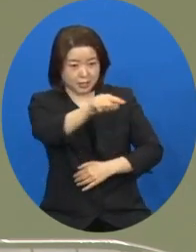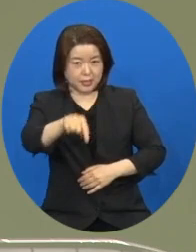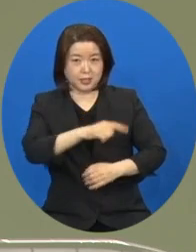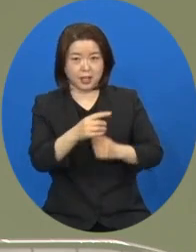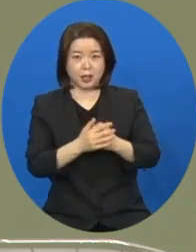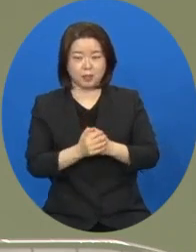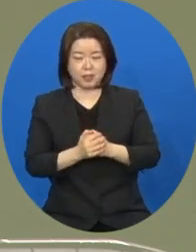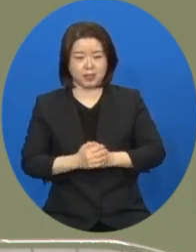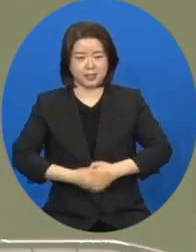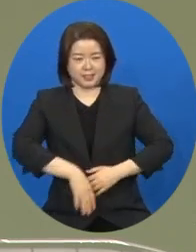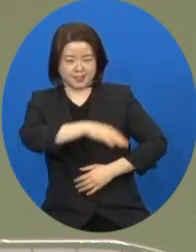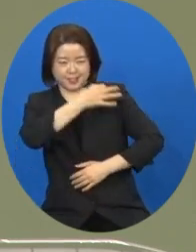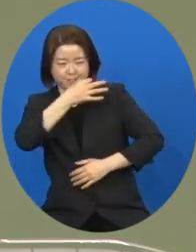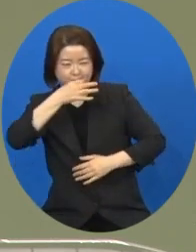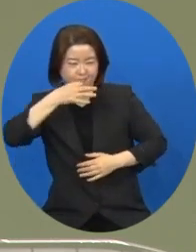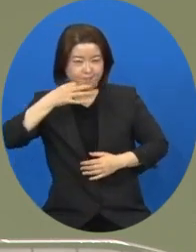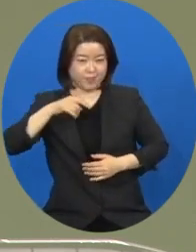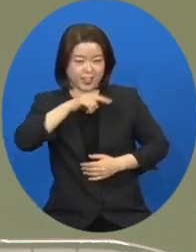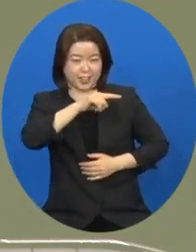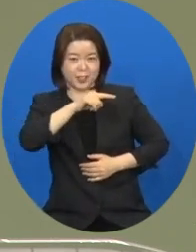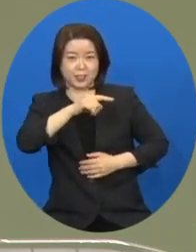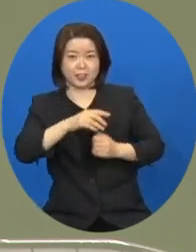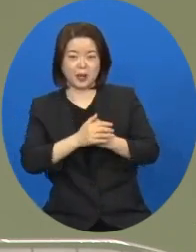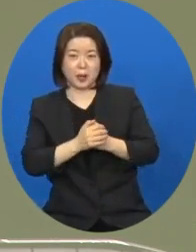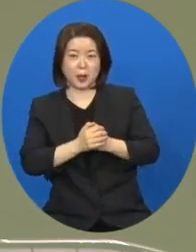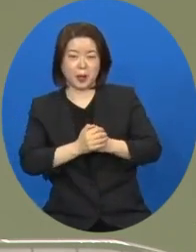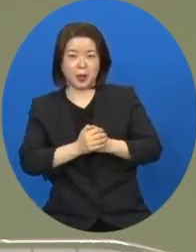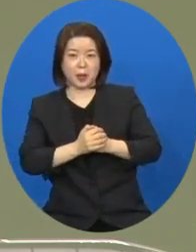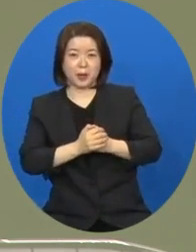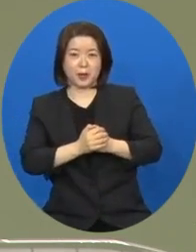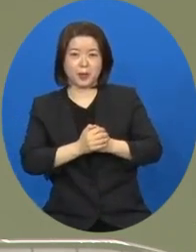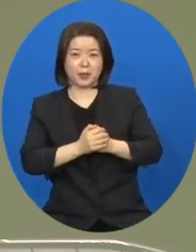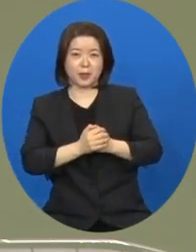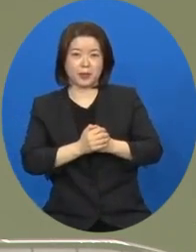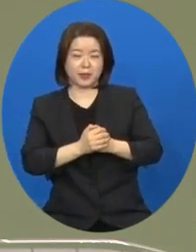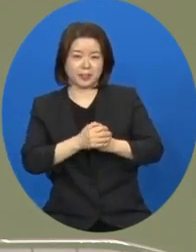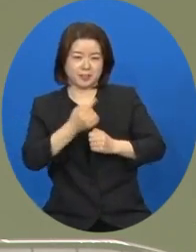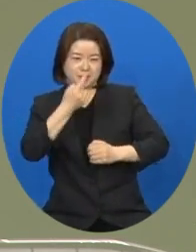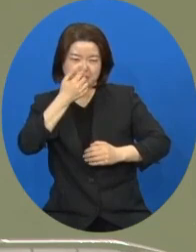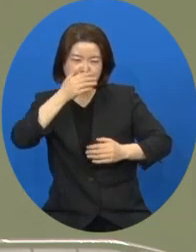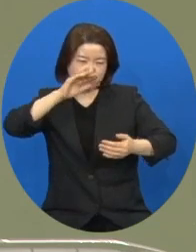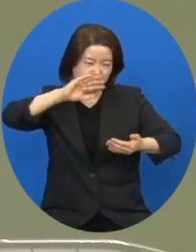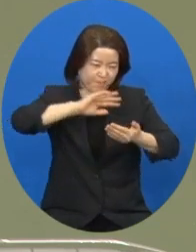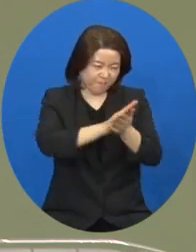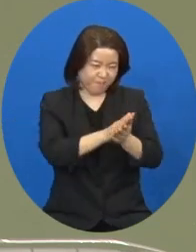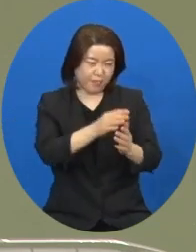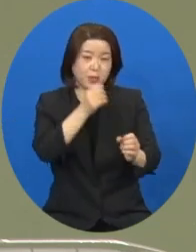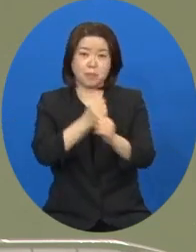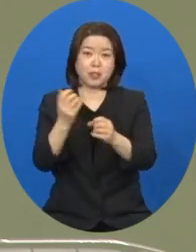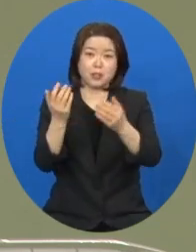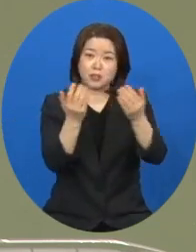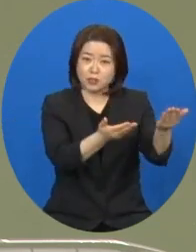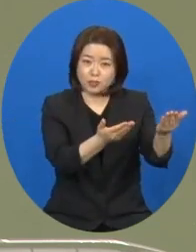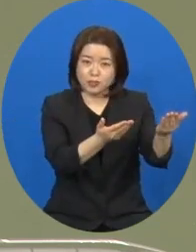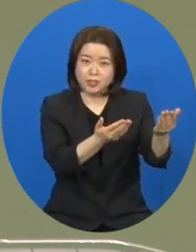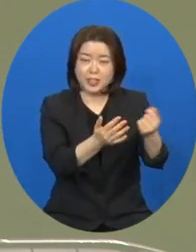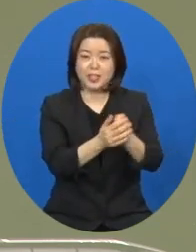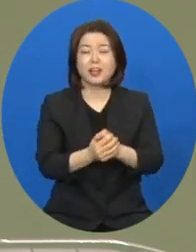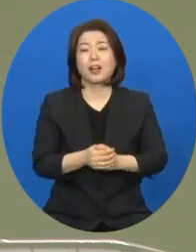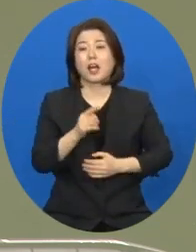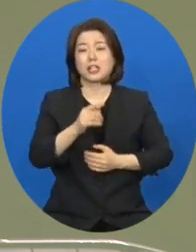아주 통쾌하게 그들을 아주 코가 납작하게 만들었다.